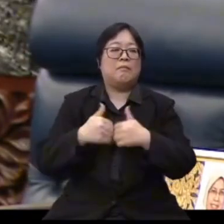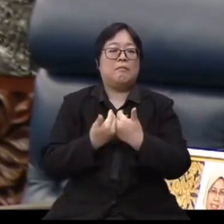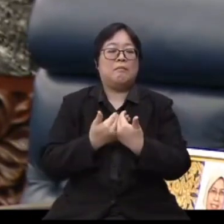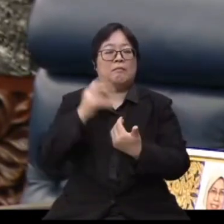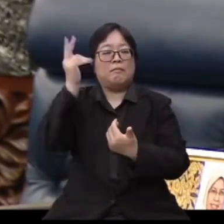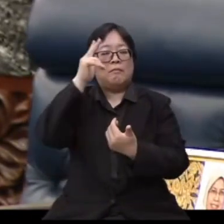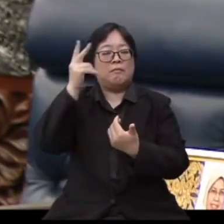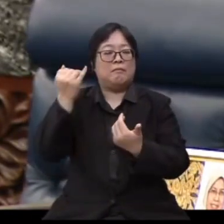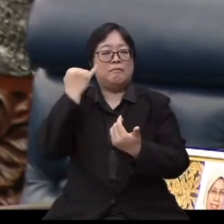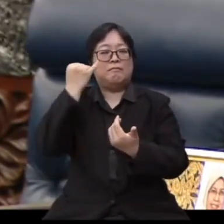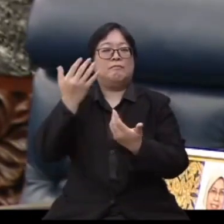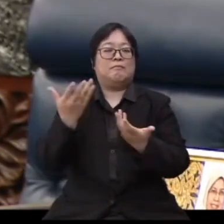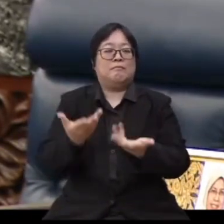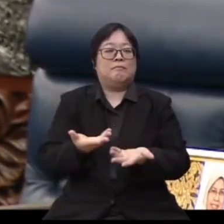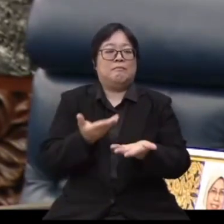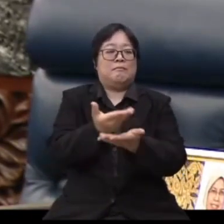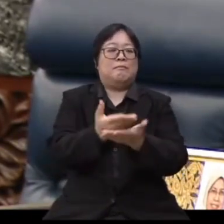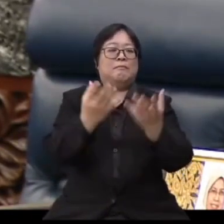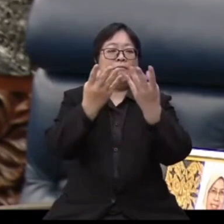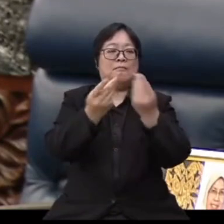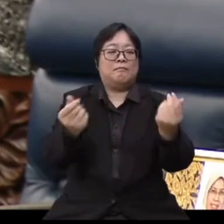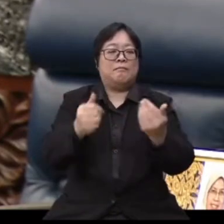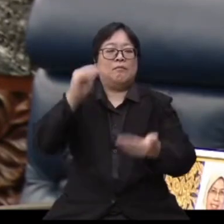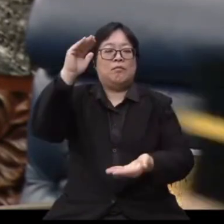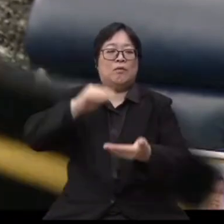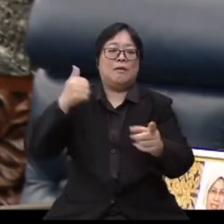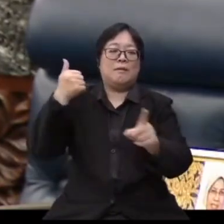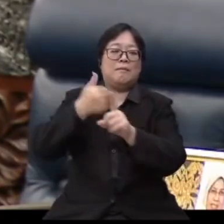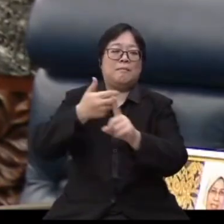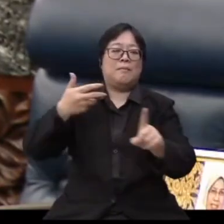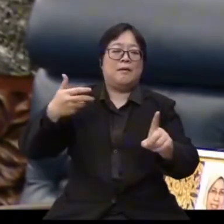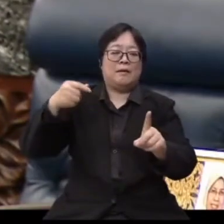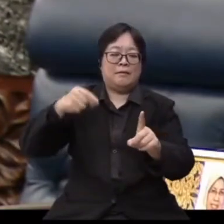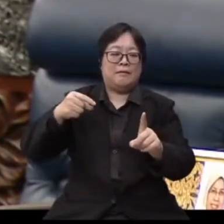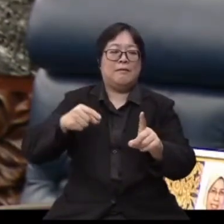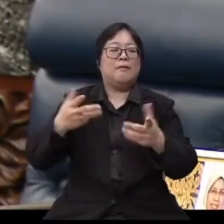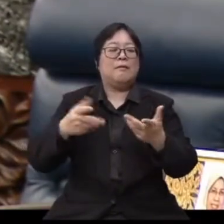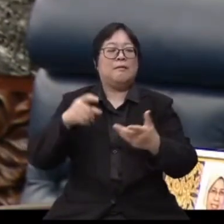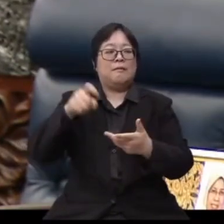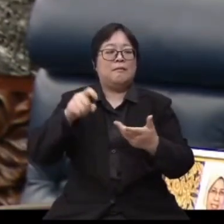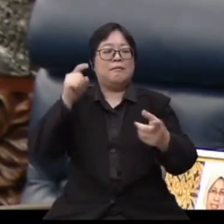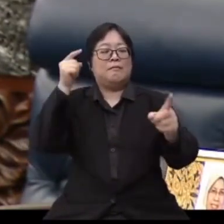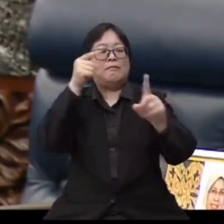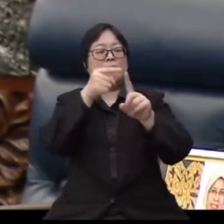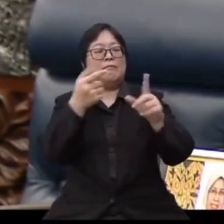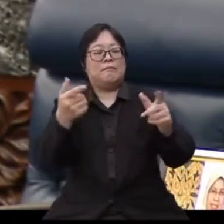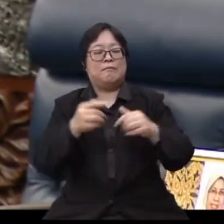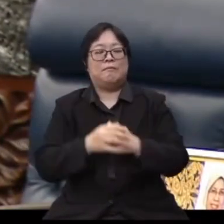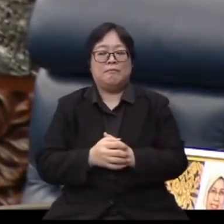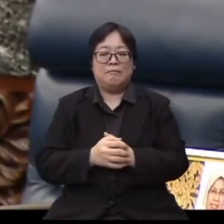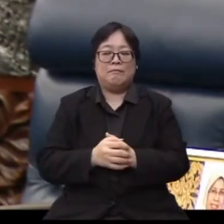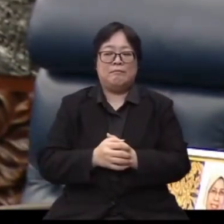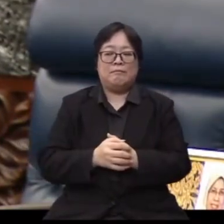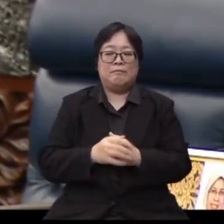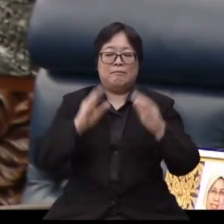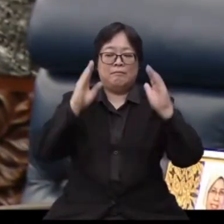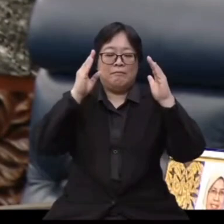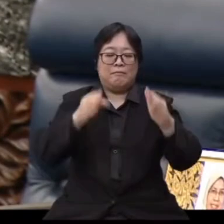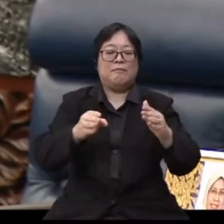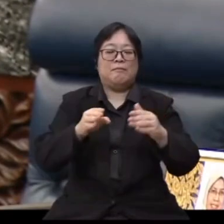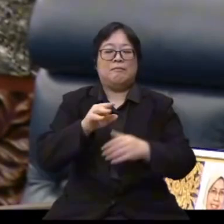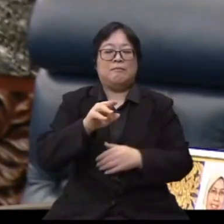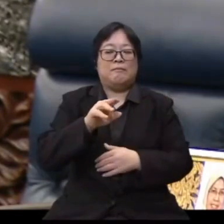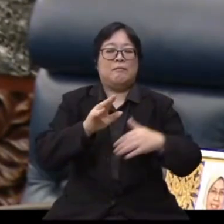bagaimanakah kerajaan bercadang untuk mengurangkan impak ini bagi memastikan salah satu misi di bawah tumpuan Rise